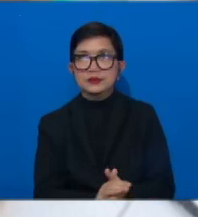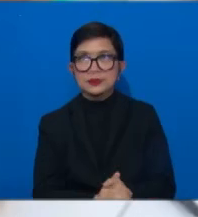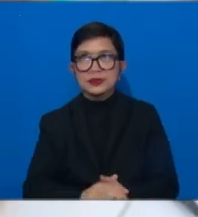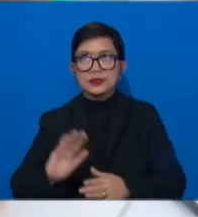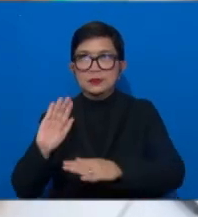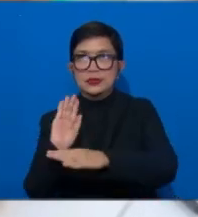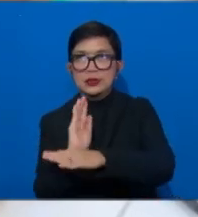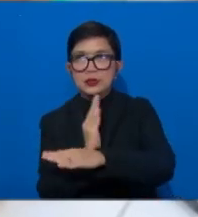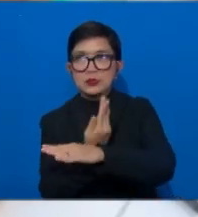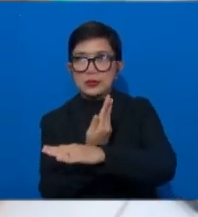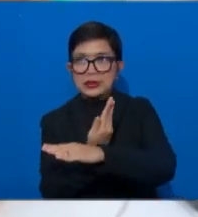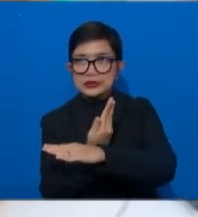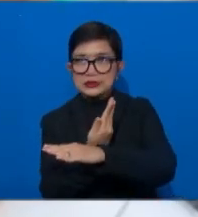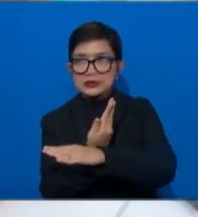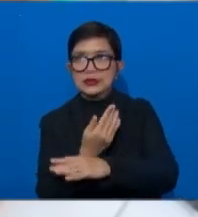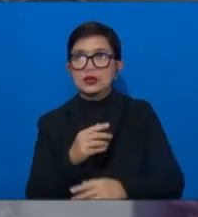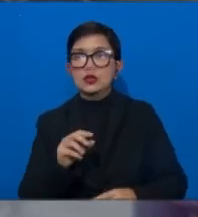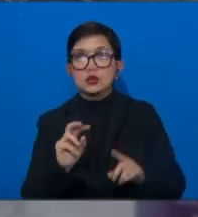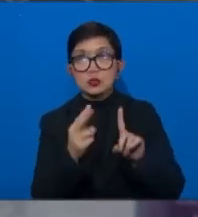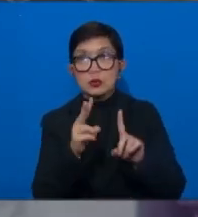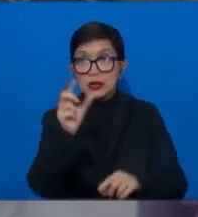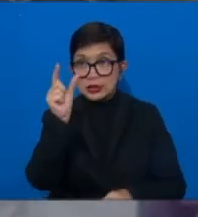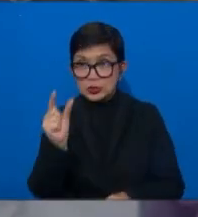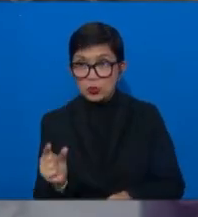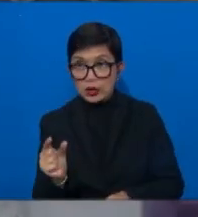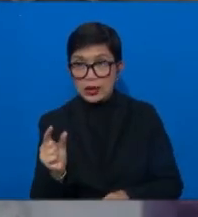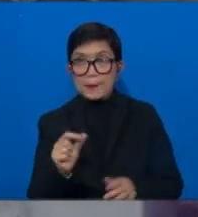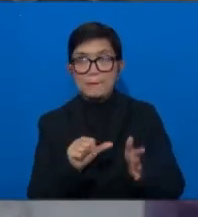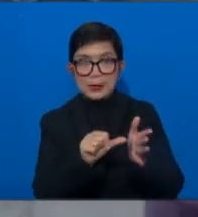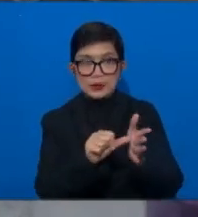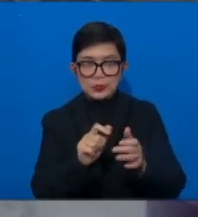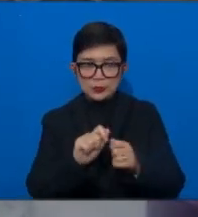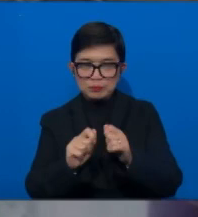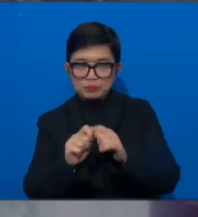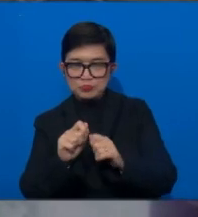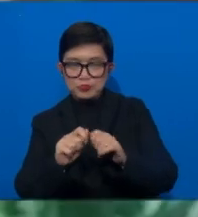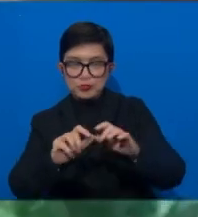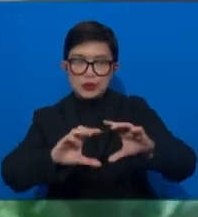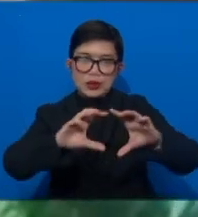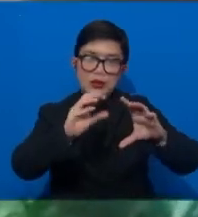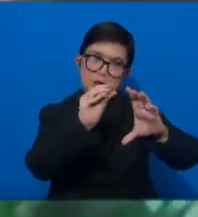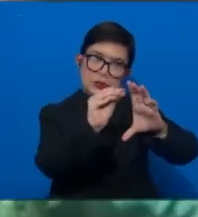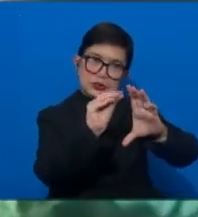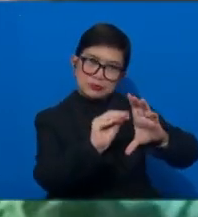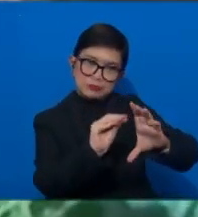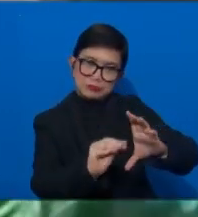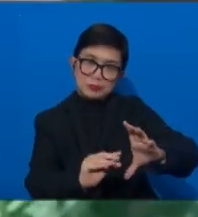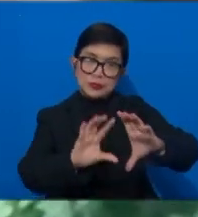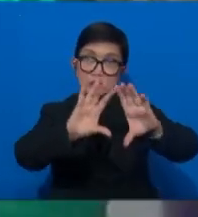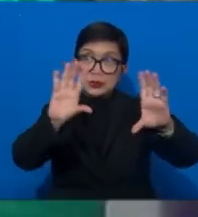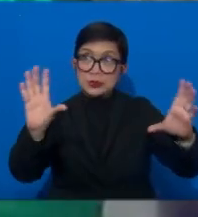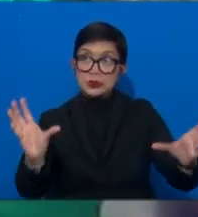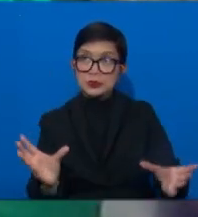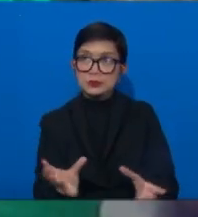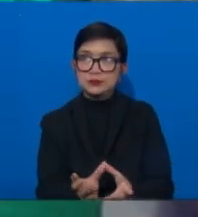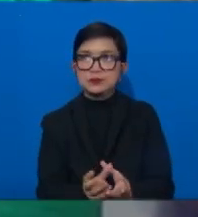ini mengerahkan 12 tenaga kerja untuk mengerjakan parsel pesanan. Hingga 2 pekan menjelang Idul Fitri, pesanan yang masuk sudah lebih